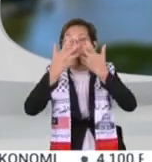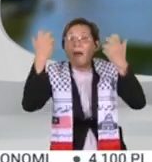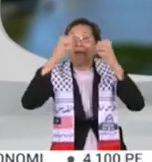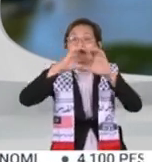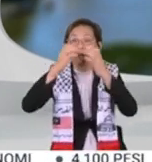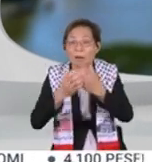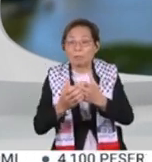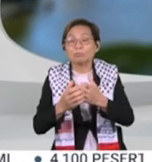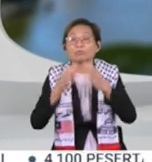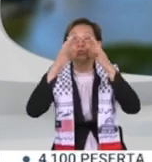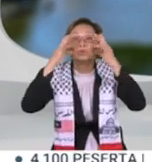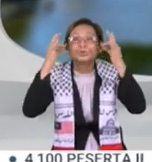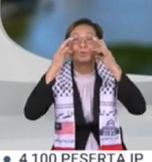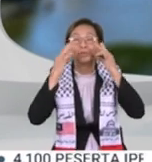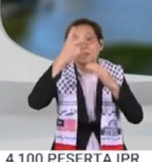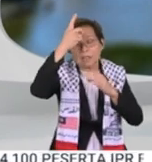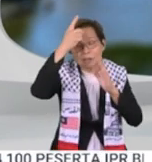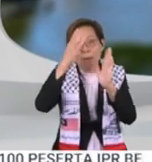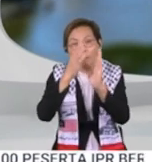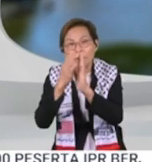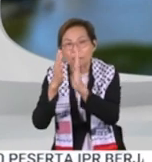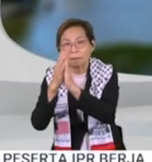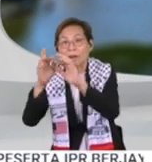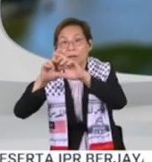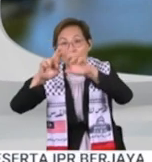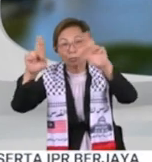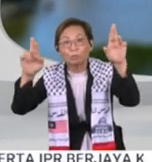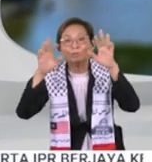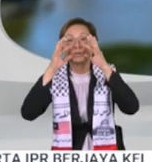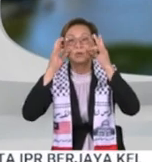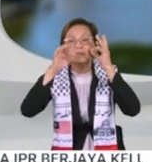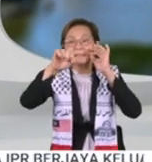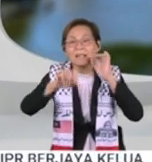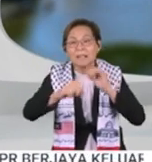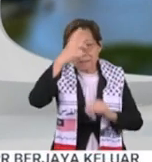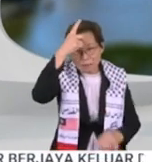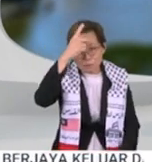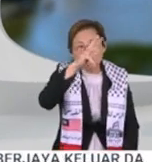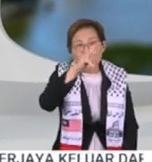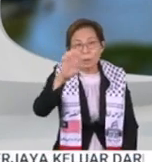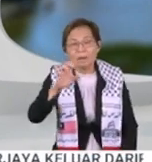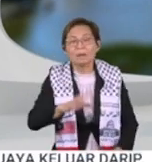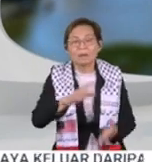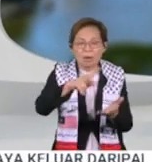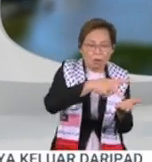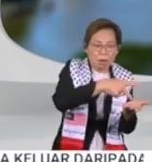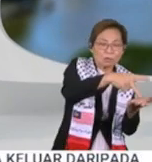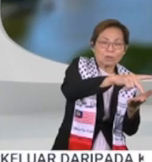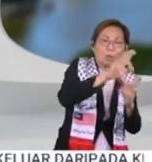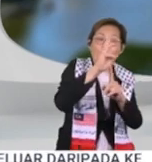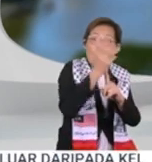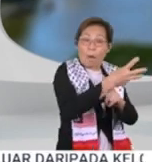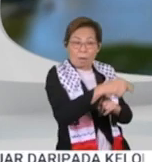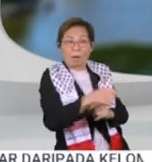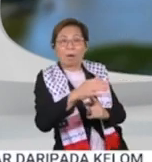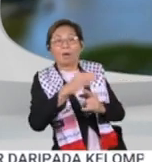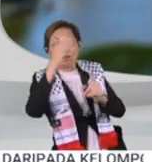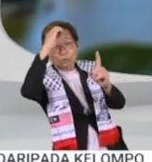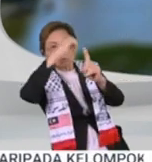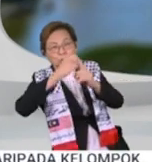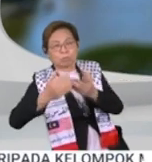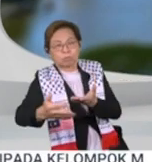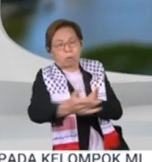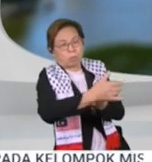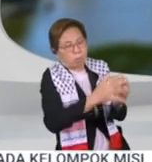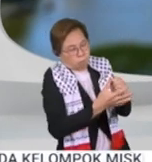malam tadi. Datuk Bandar Majlis Bandaraya Kuching Selatan, Datuk Wee Hong Seng berkata, konsert amal ini bertujuan untuk mengumpul dana